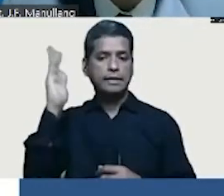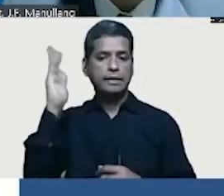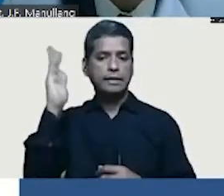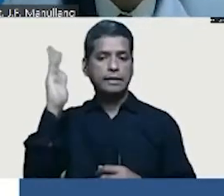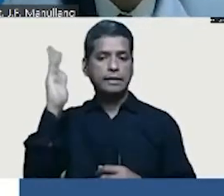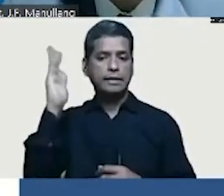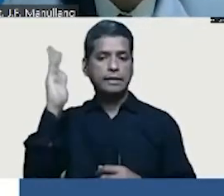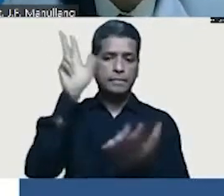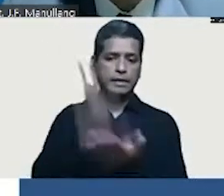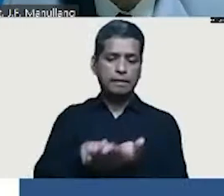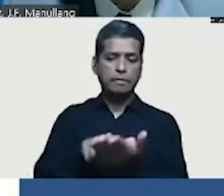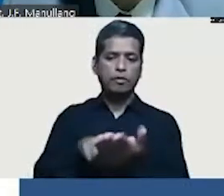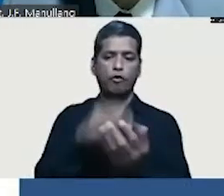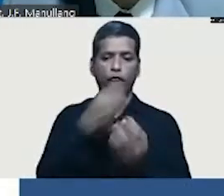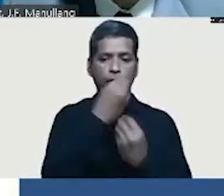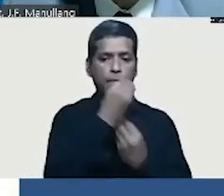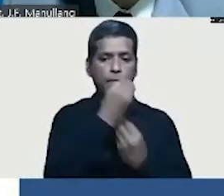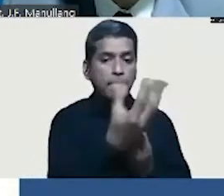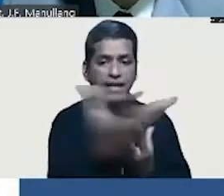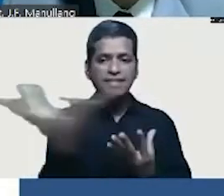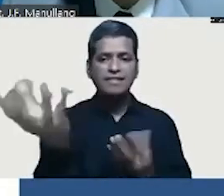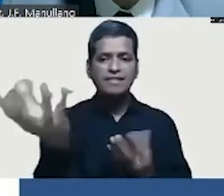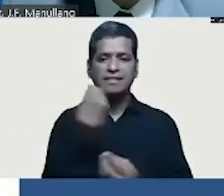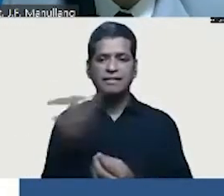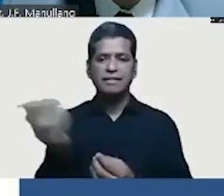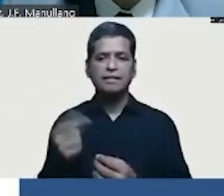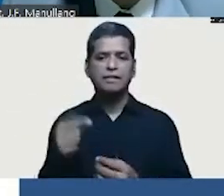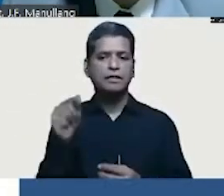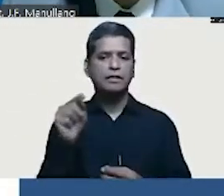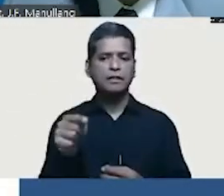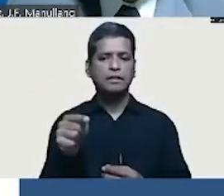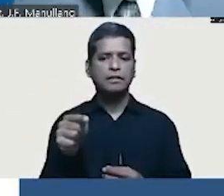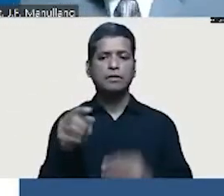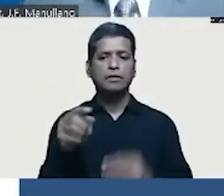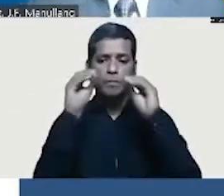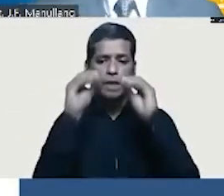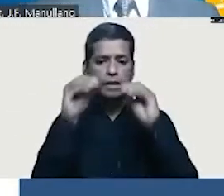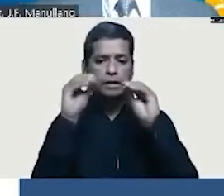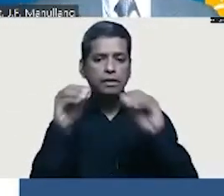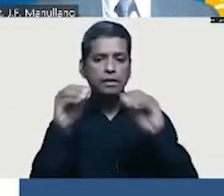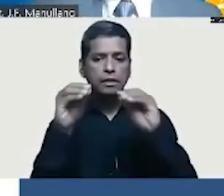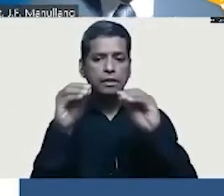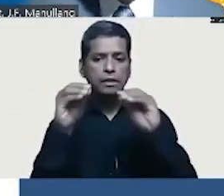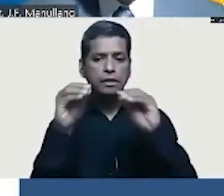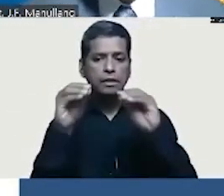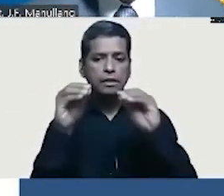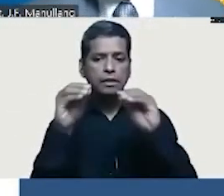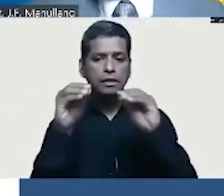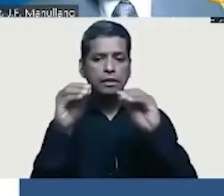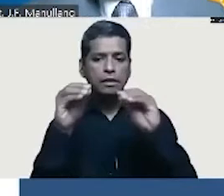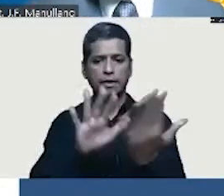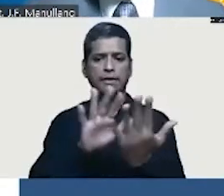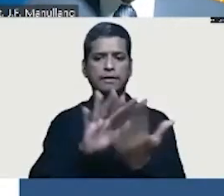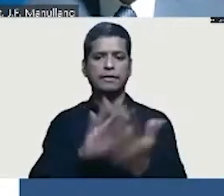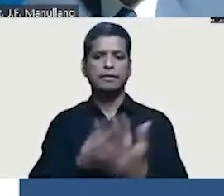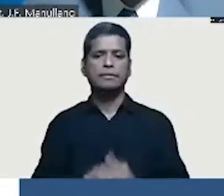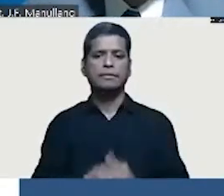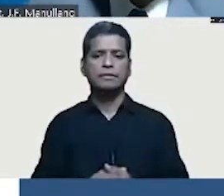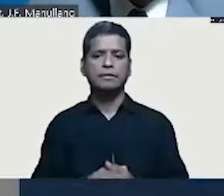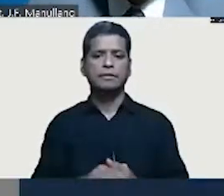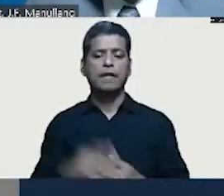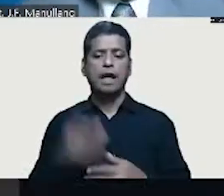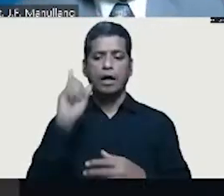konfirmasi yaitu juga pengajaran-pengajaran nubuatan Jerry memang harus Selaras